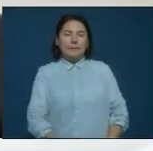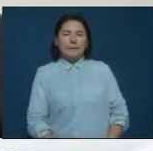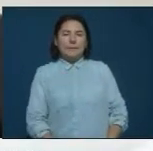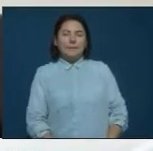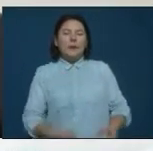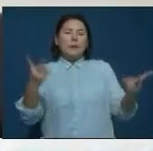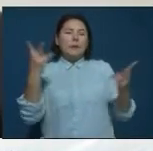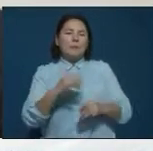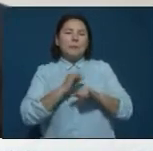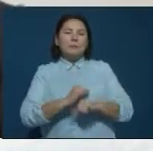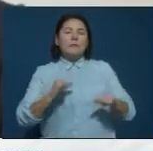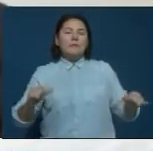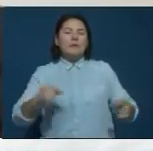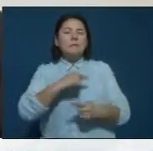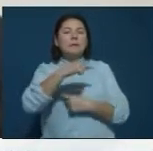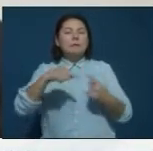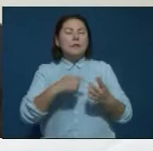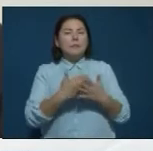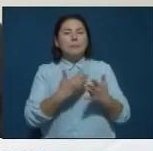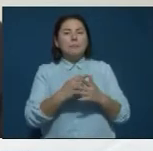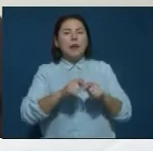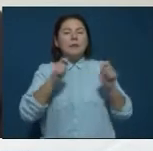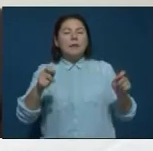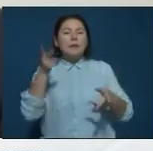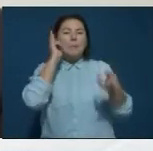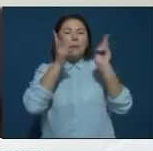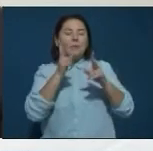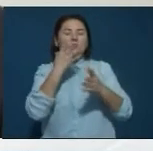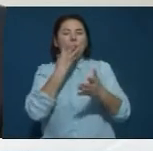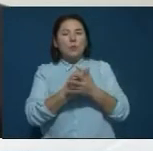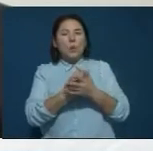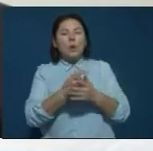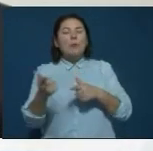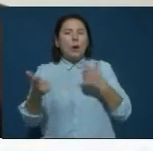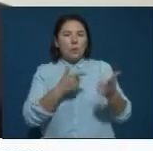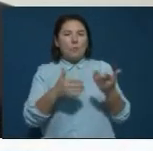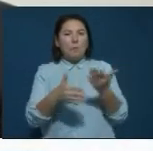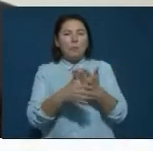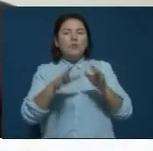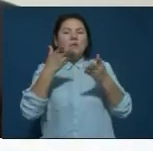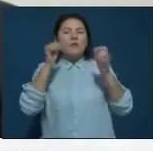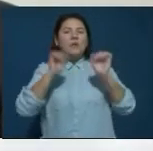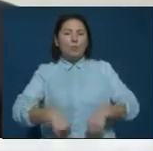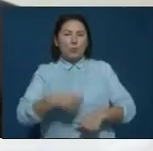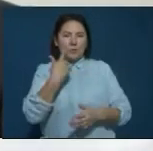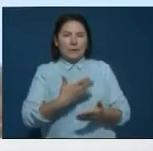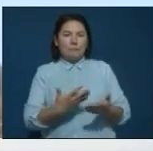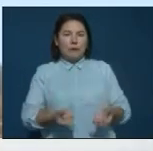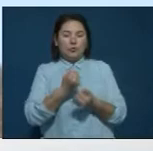необходимо развивать предпринимательства например открывать парикмахерские в свою очередь мы готовы оказывать всевозможную поддержку